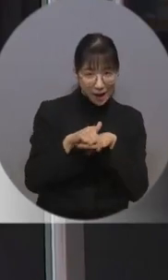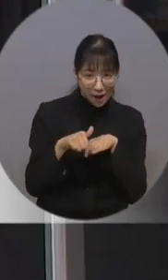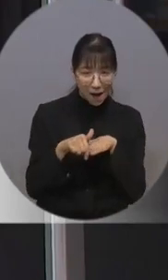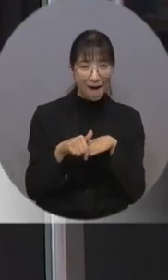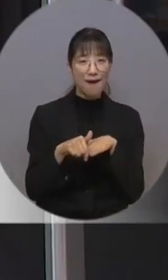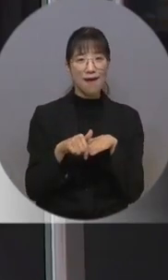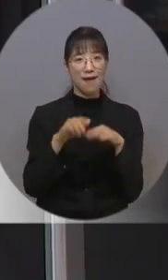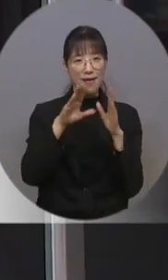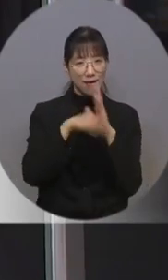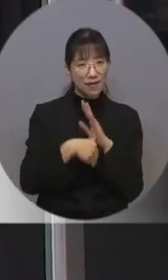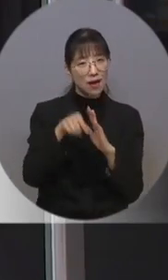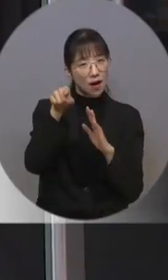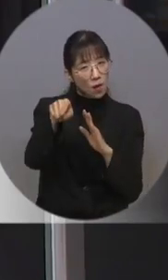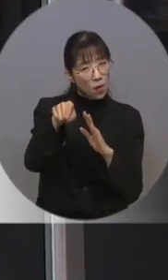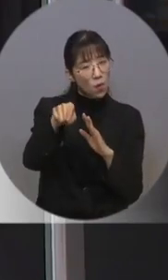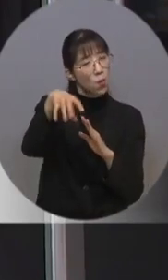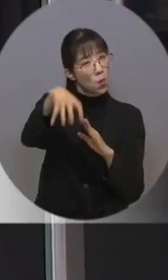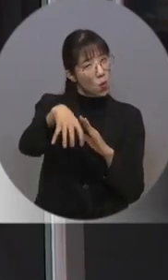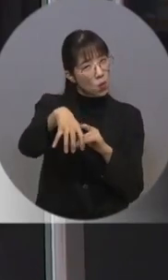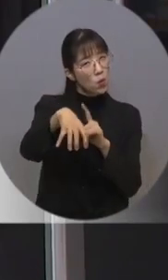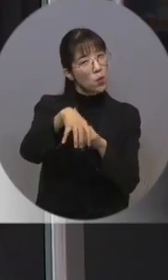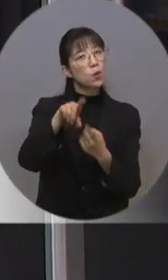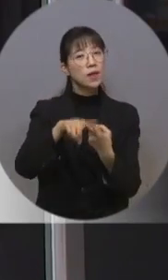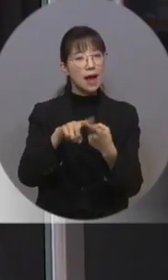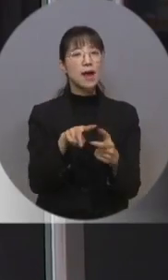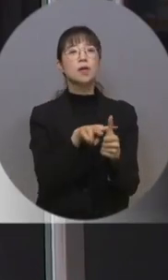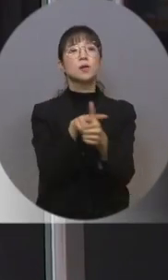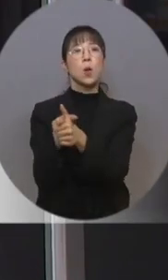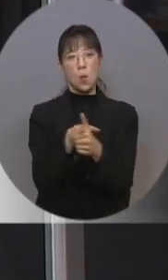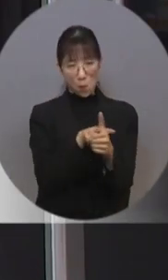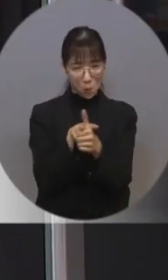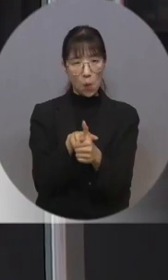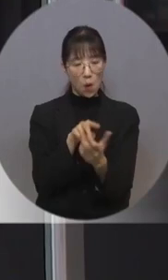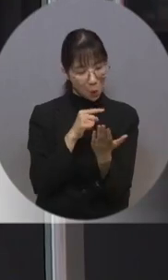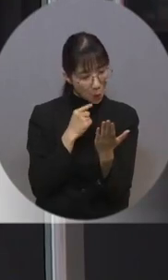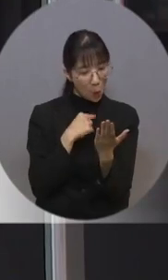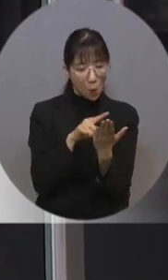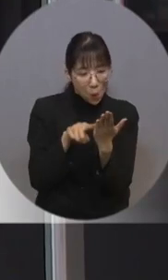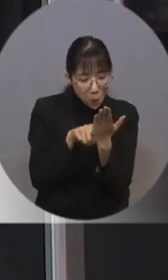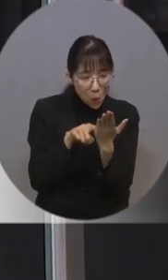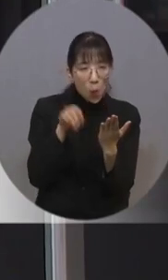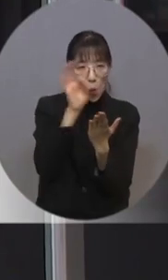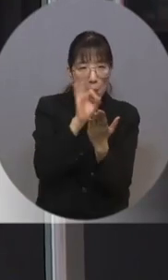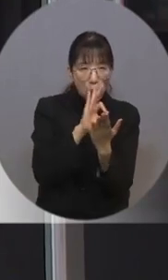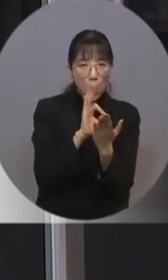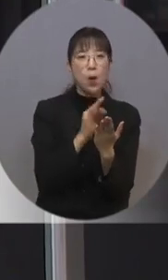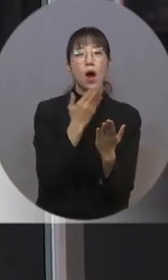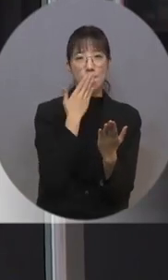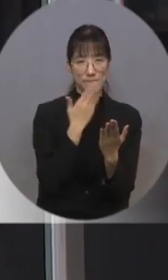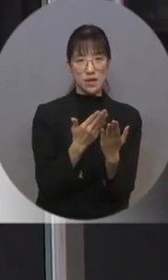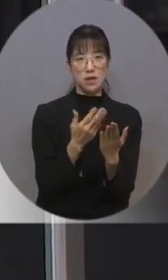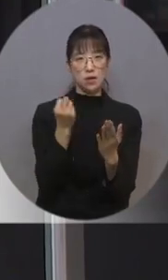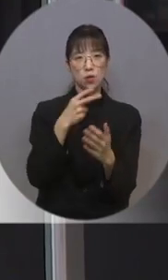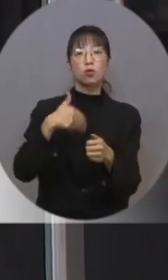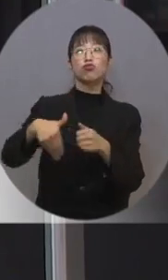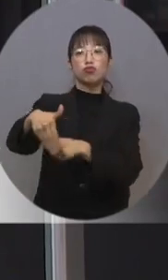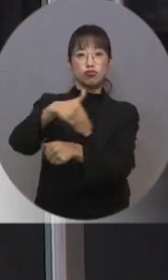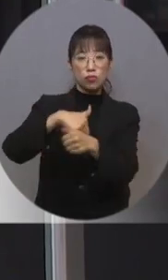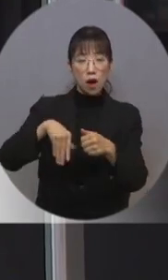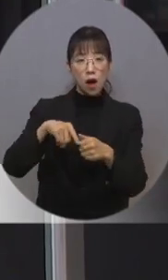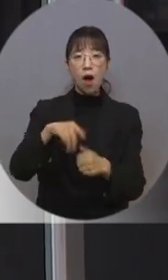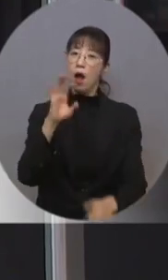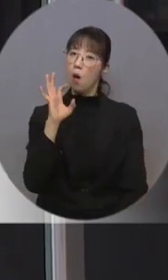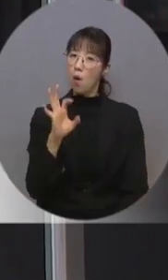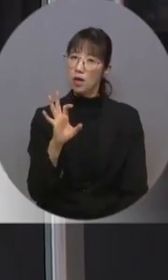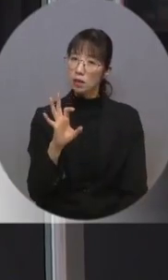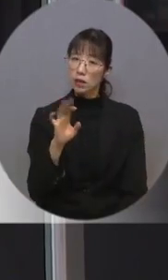계획해놨으며 거기에 대한 정보도 제가 알고 주변에